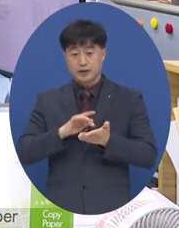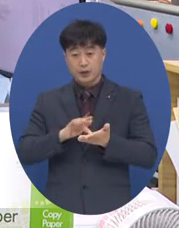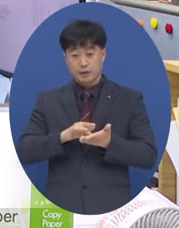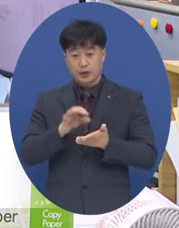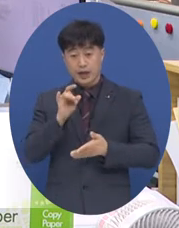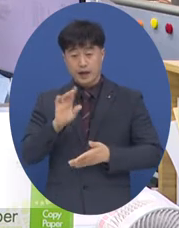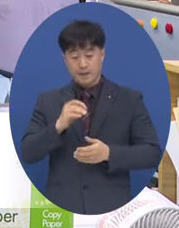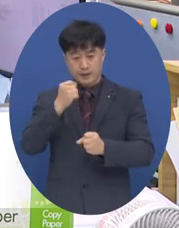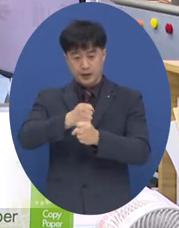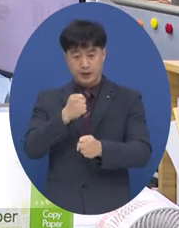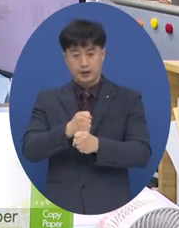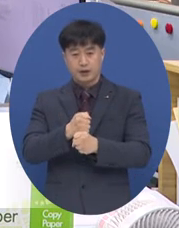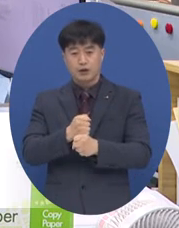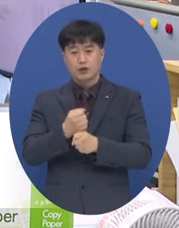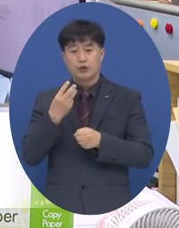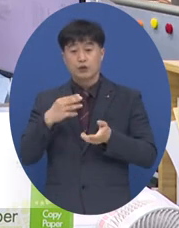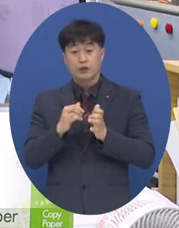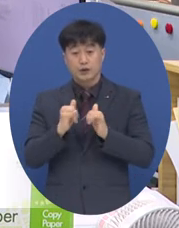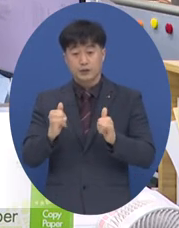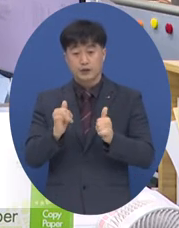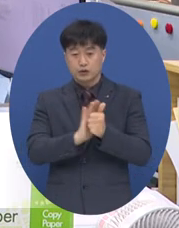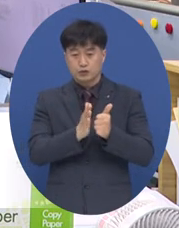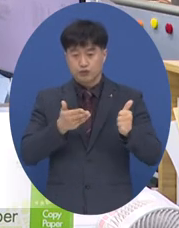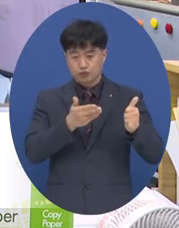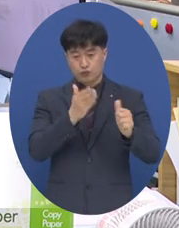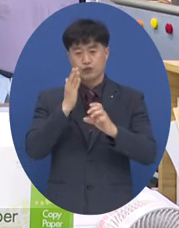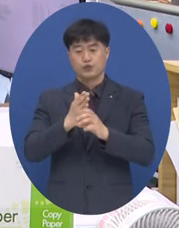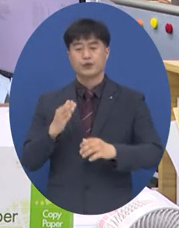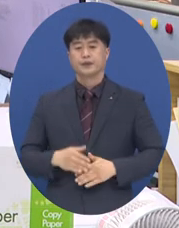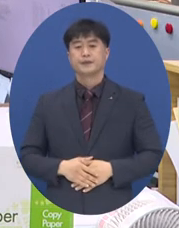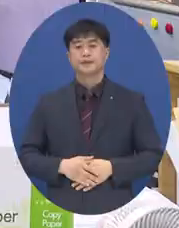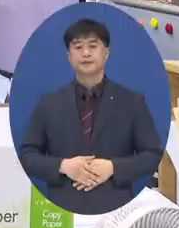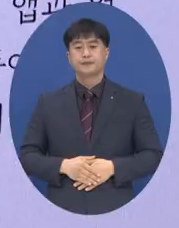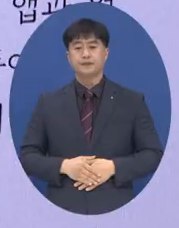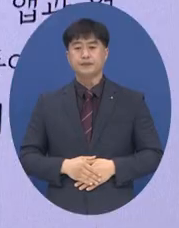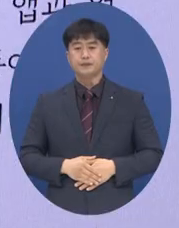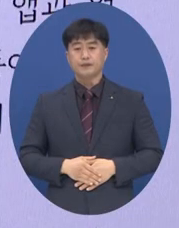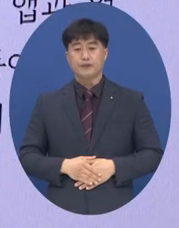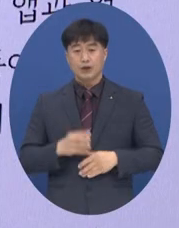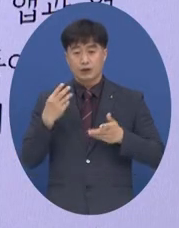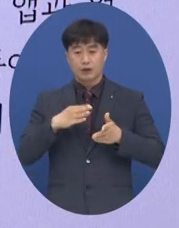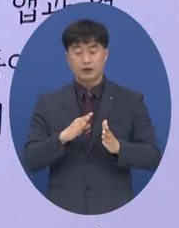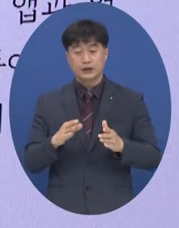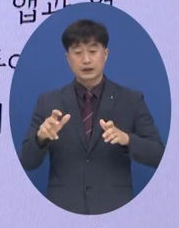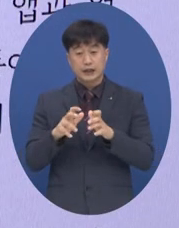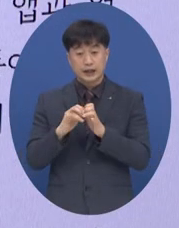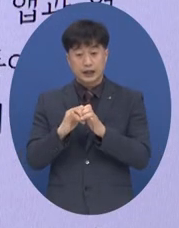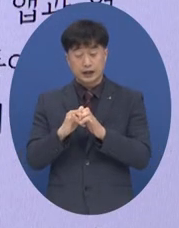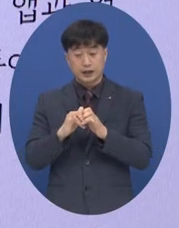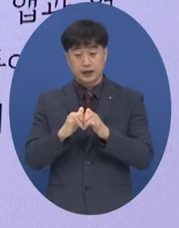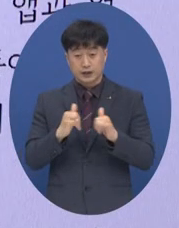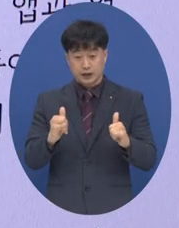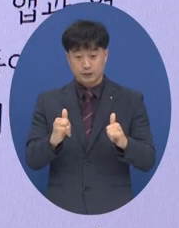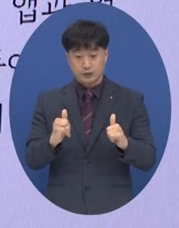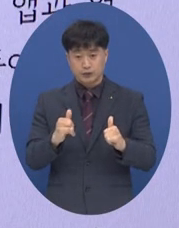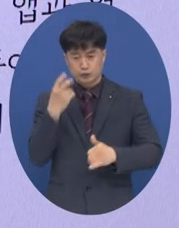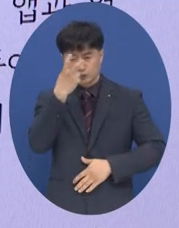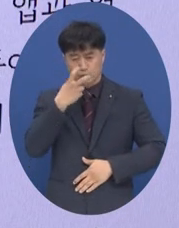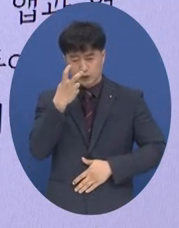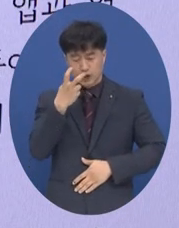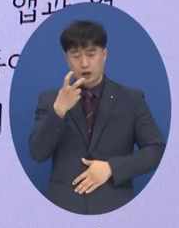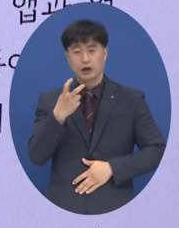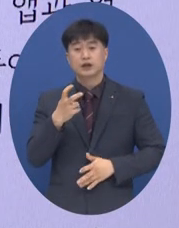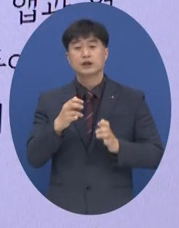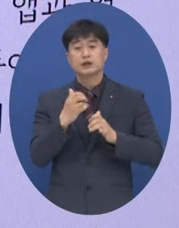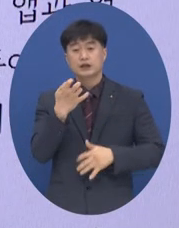스마트 앱 으로 제작하여 동인 들 께 서비스를 제공하고 있습니다 경기도는 장애인으로 구성된 현장조사